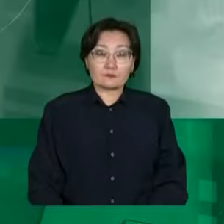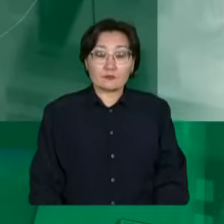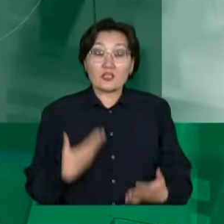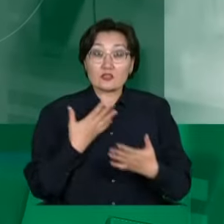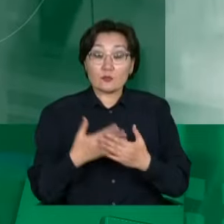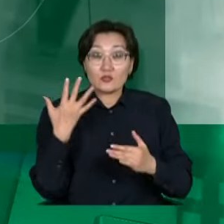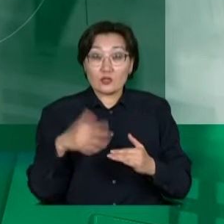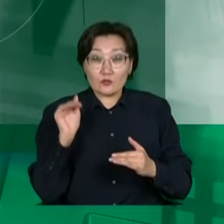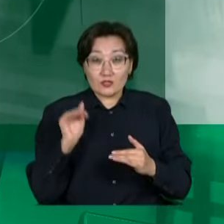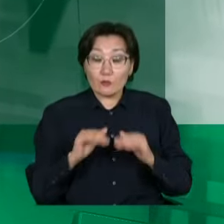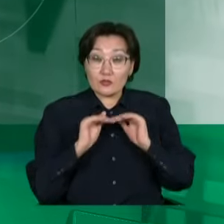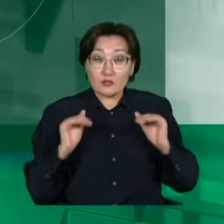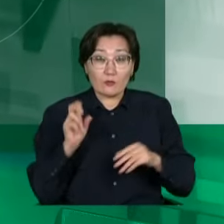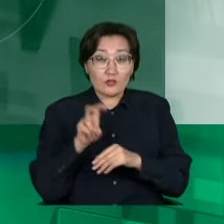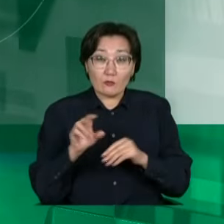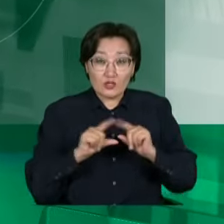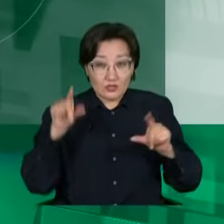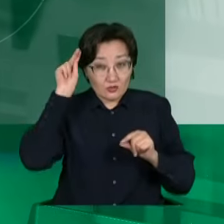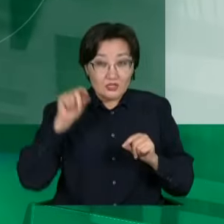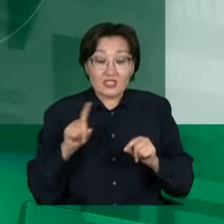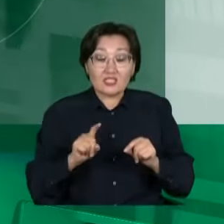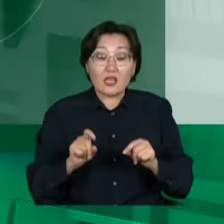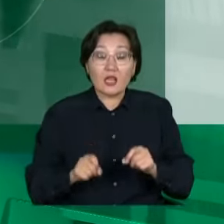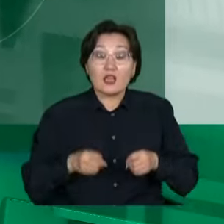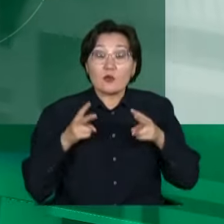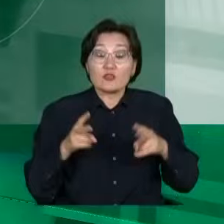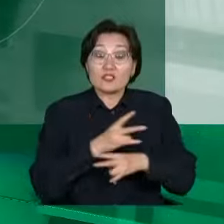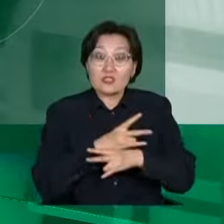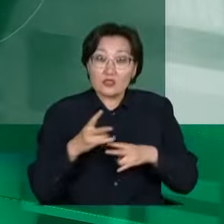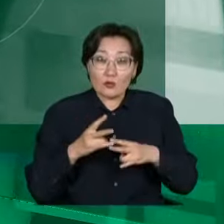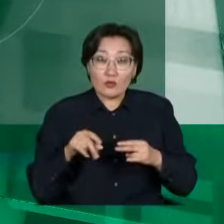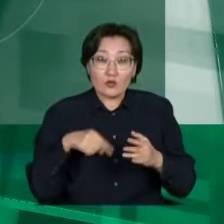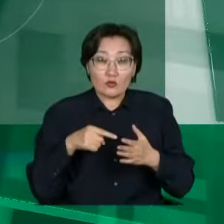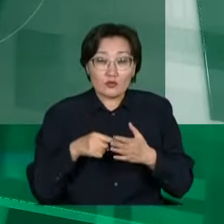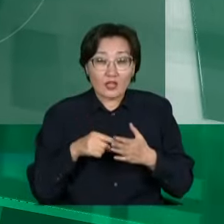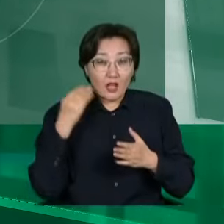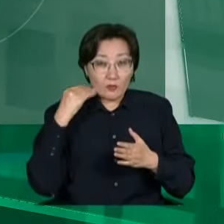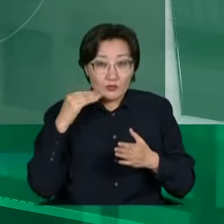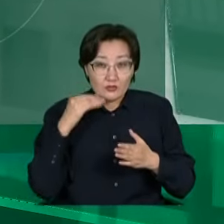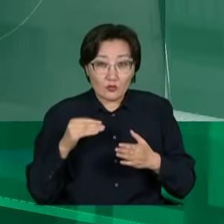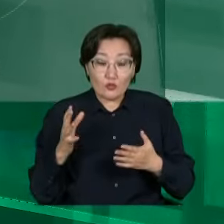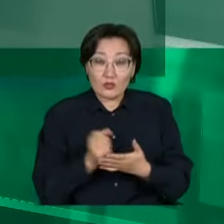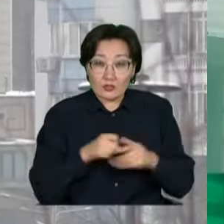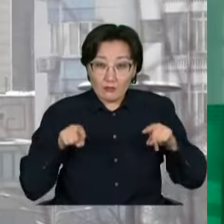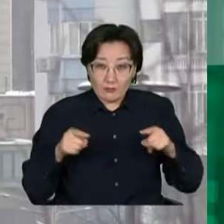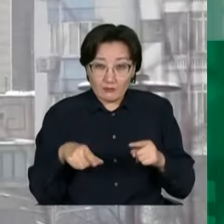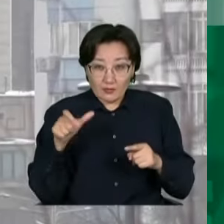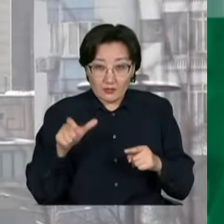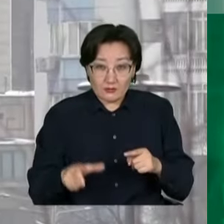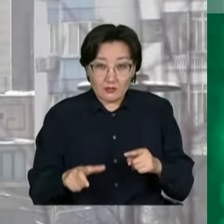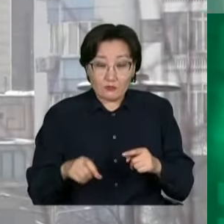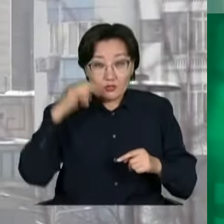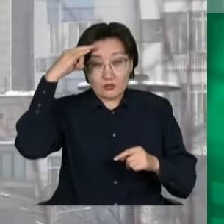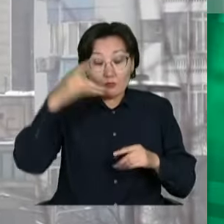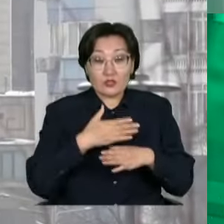Почти 50 тысяч детей не пошли в школу из-за угрозы теракта в Актобе. Удалось ли поймать злоумышленника? В